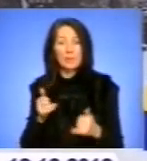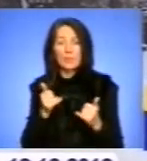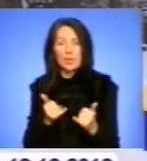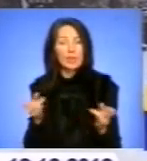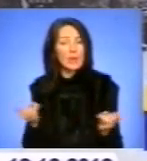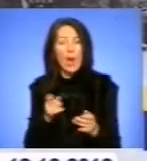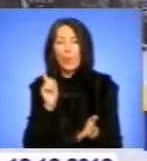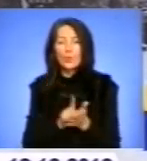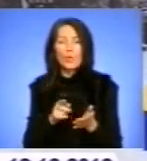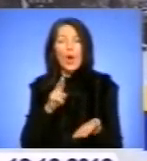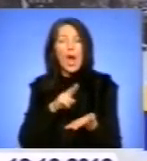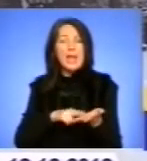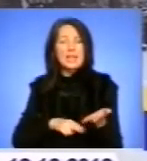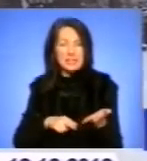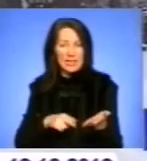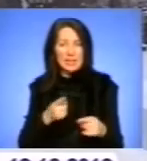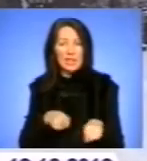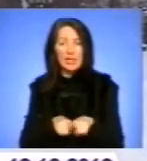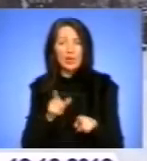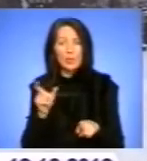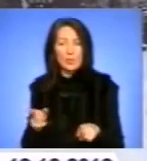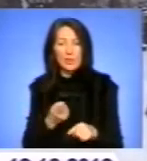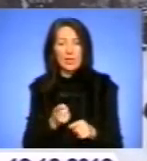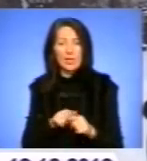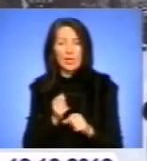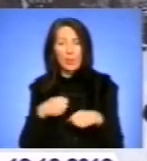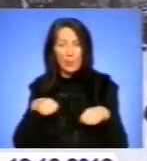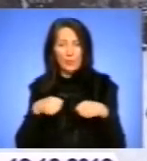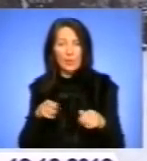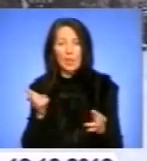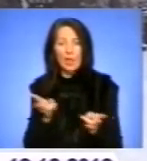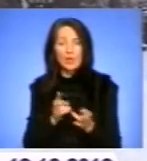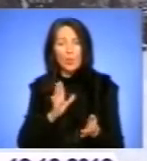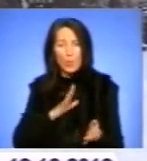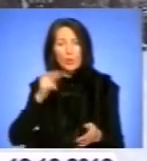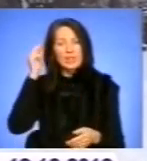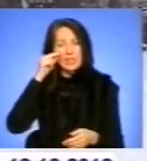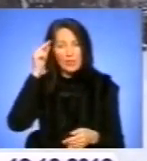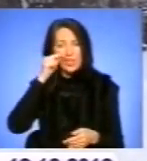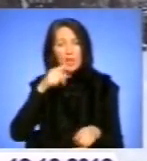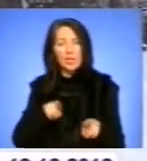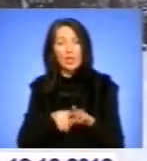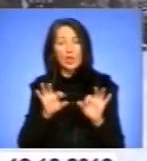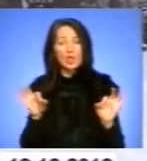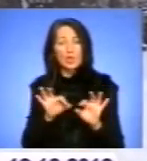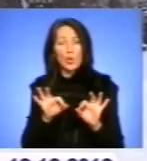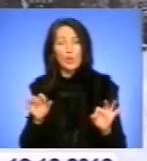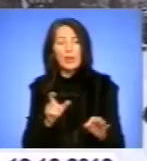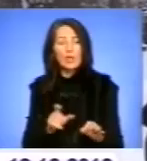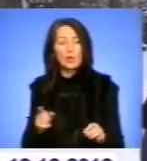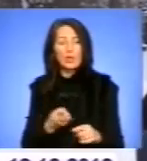працівник, який здійснює дану торгівлю, він повинен пройти навчання, а також інструктувати людей,